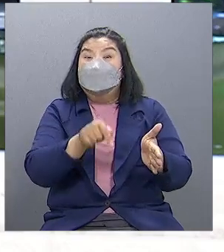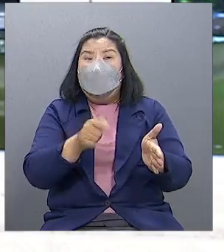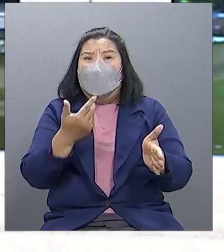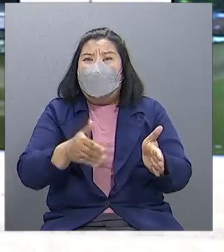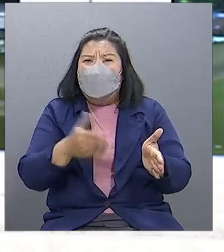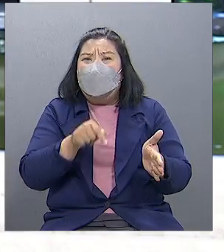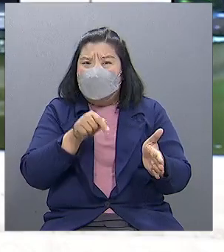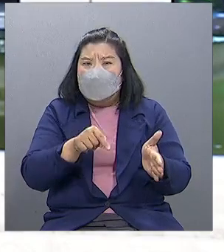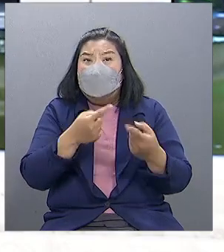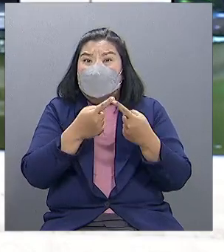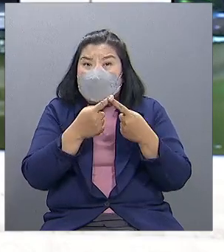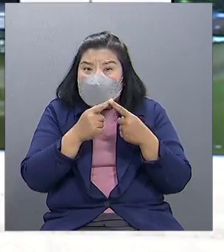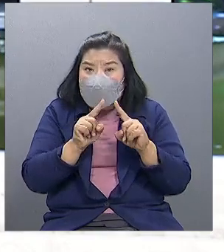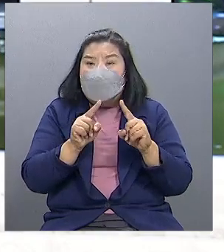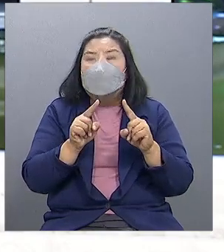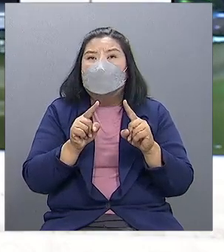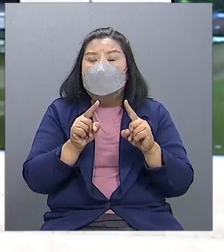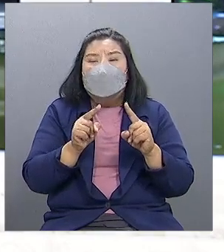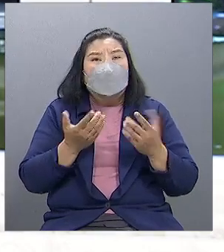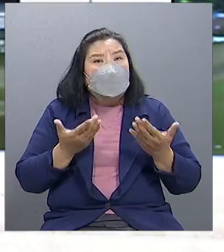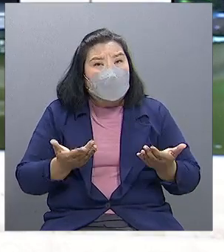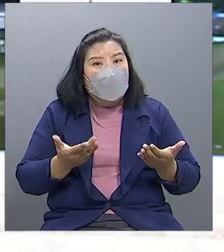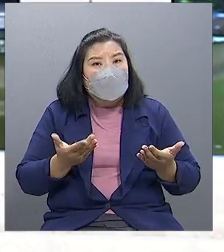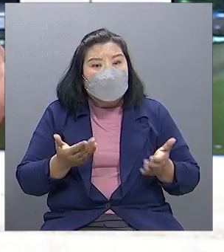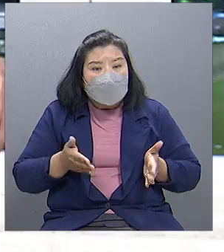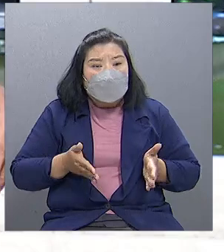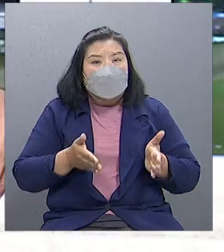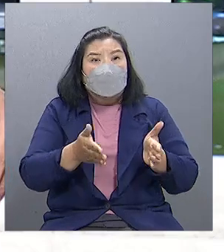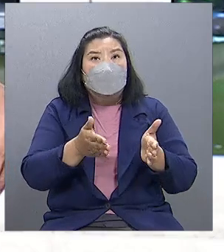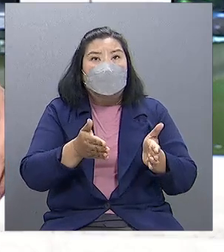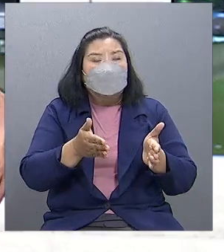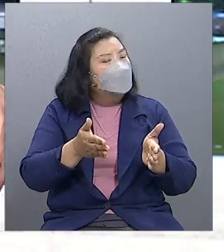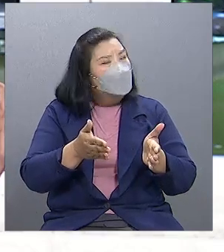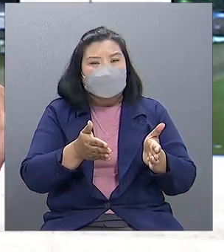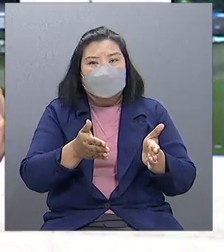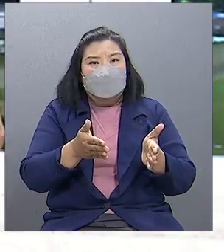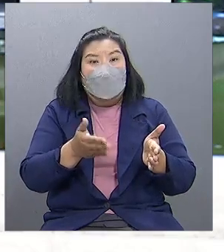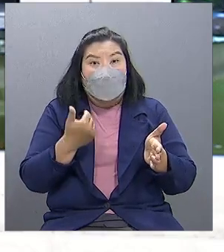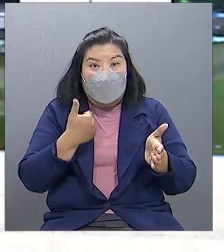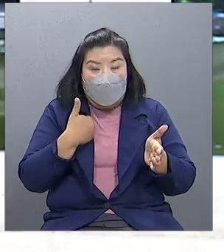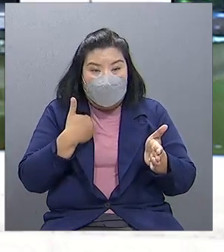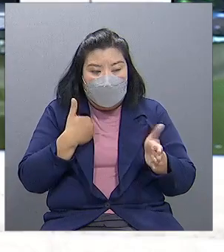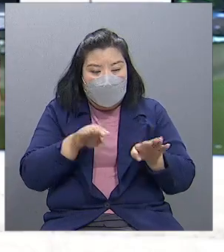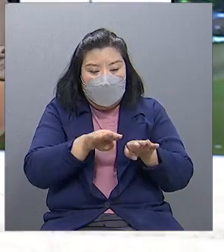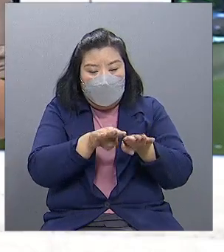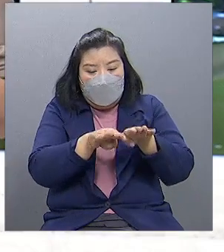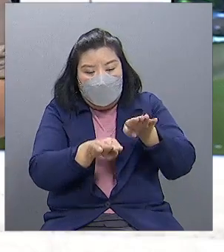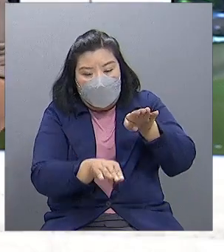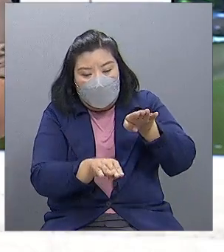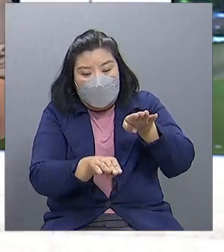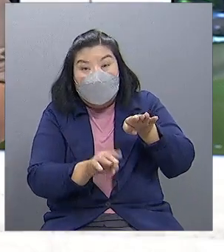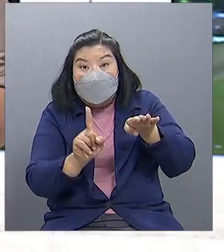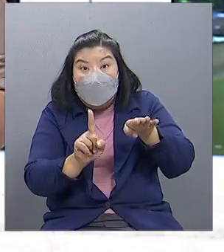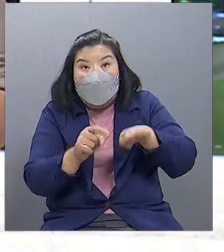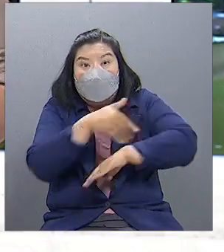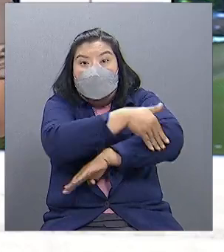แต่ว่าถนนใหม่มันต่างระดับจากถนนพื้นอันเก่าเนี่ยไปถึง 1 ฟุร์ หอวประมาณ 30